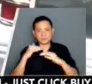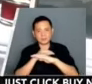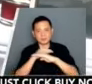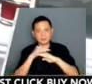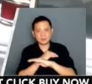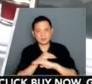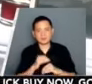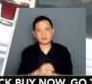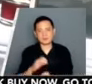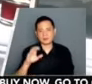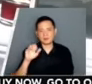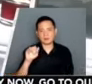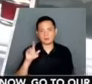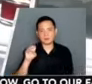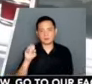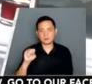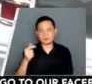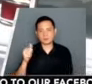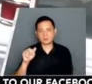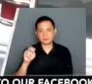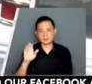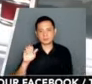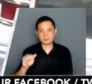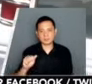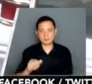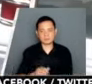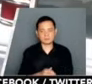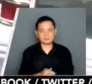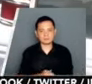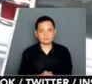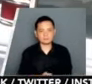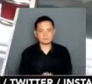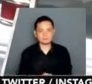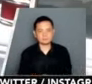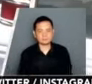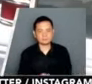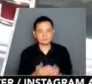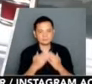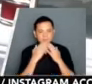Garcia Highway. Connie. Maraming salamat, Kent Abregana ng GMA Regional TV.